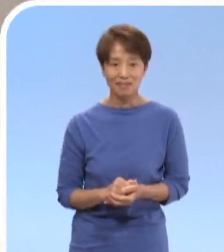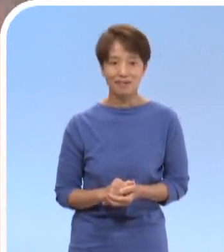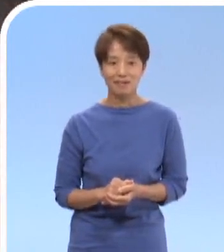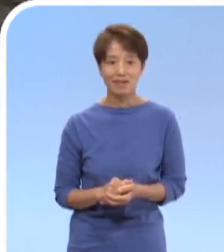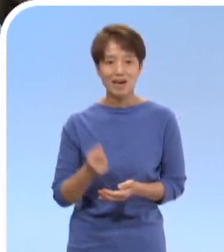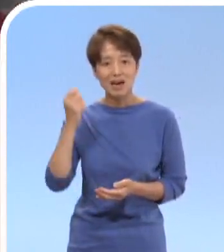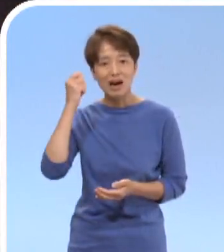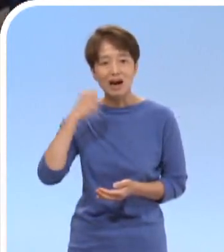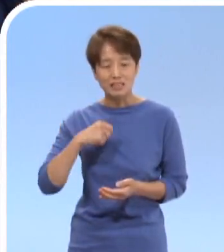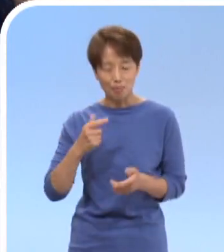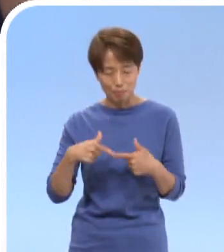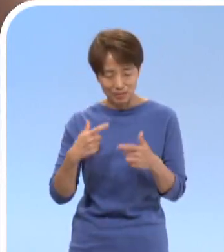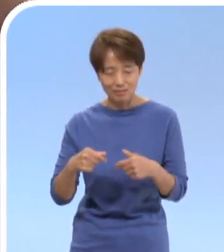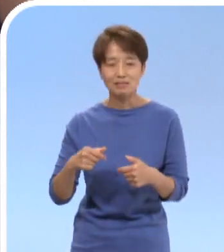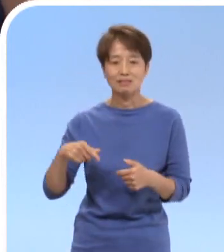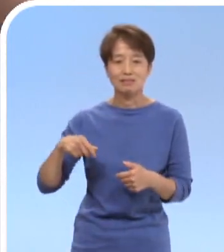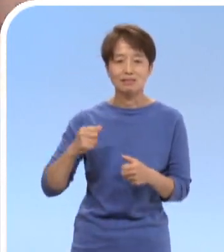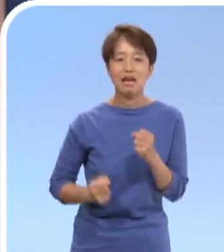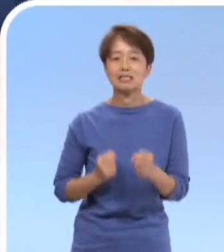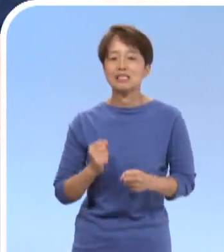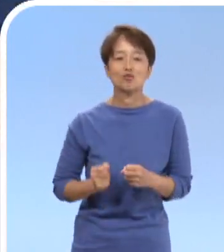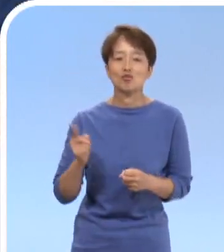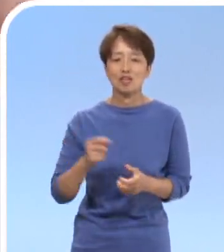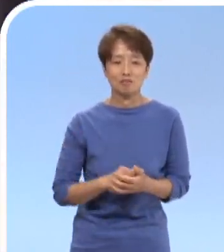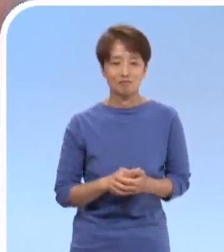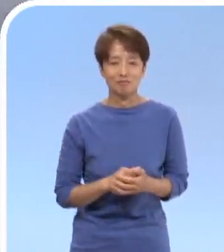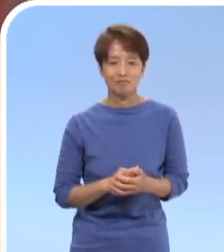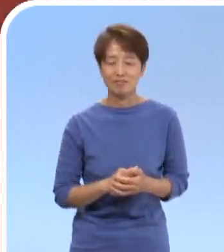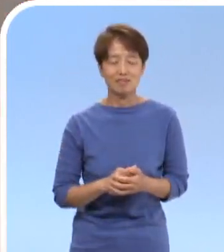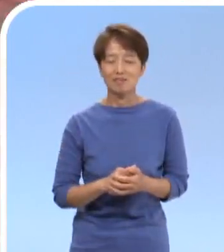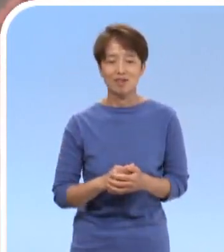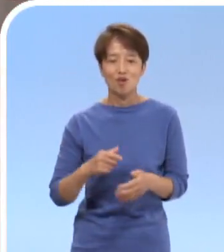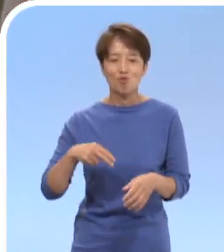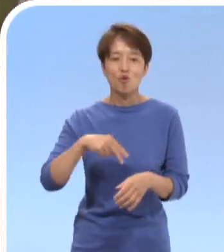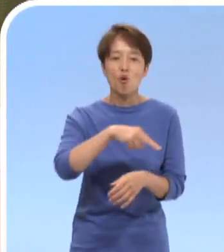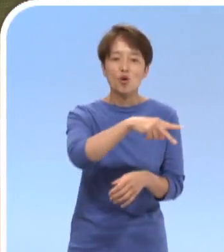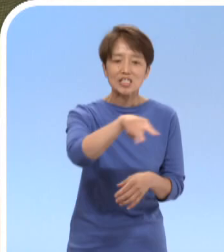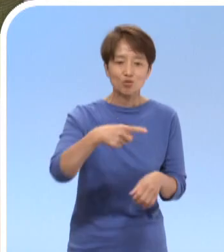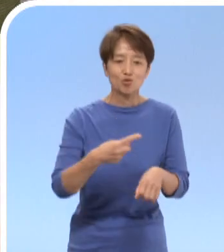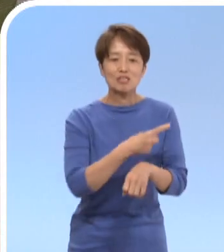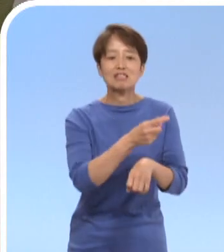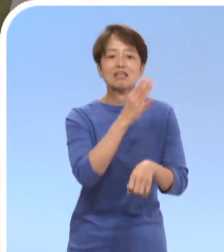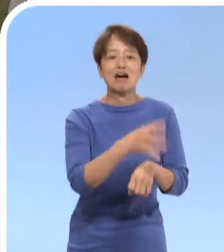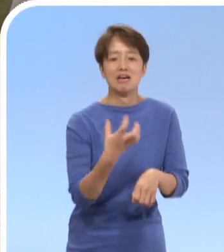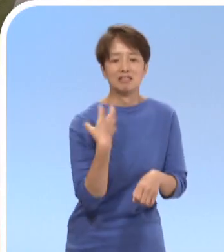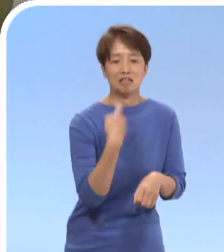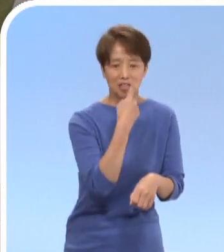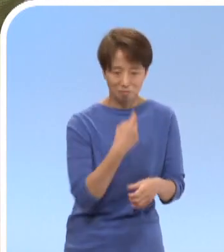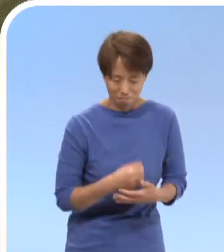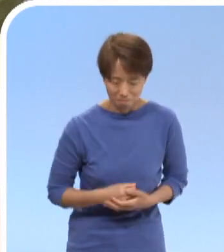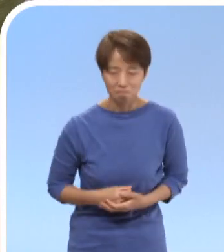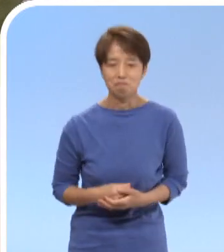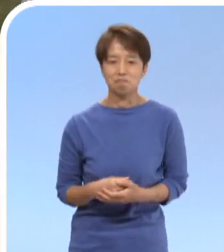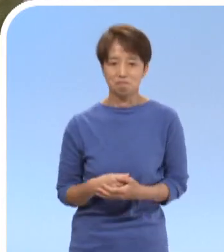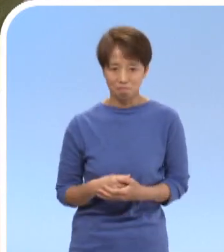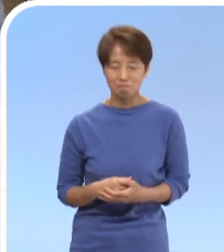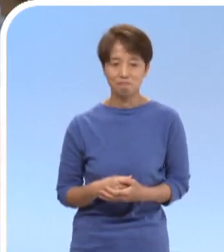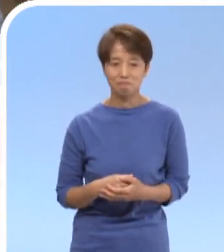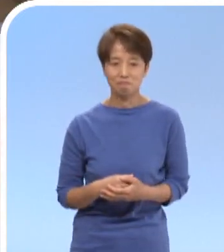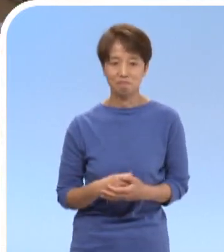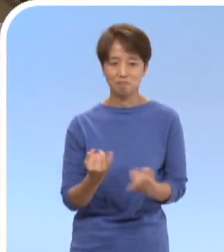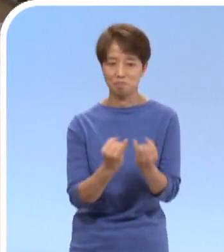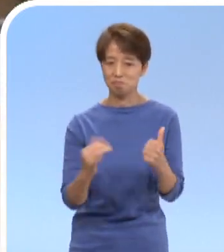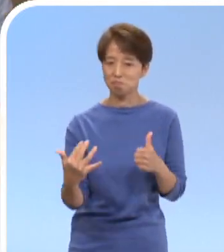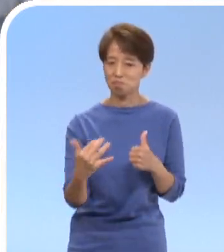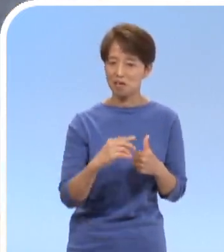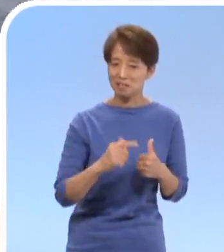見 えへん。毎朝、ランニングして る。ウォーキング1時間半。 ウォーキング1時間半もしてるんですか？モ